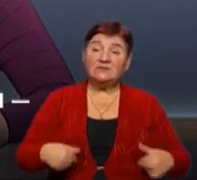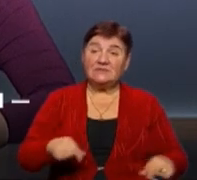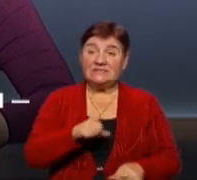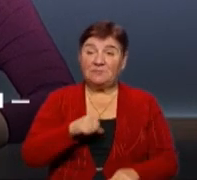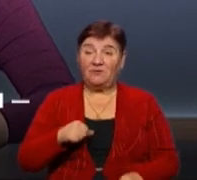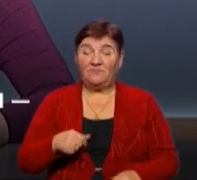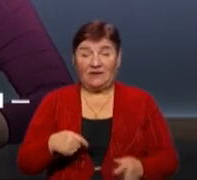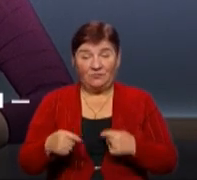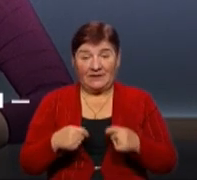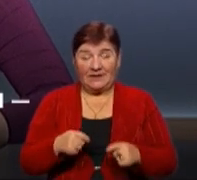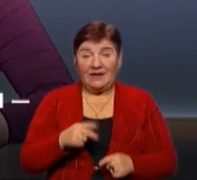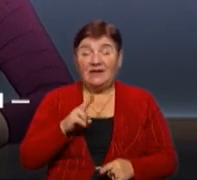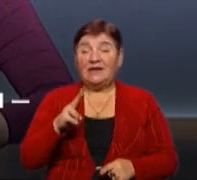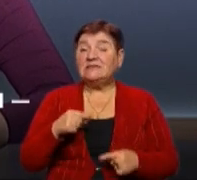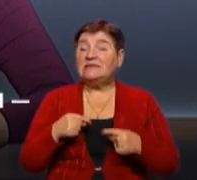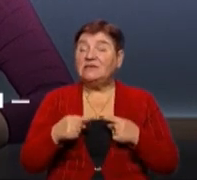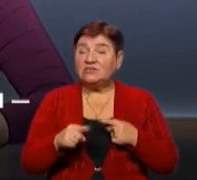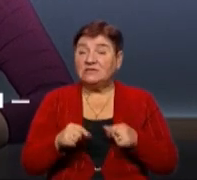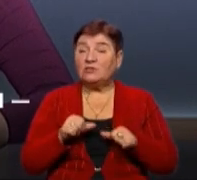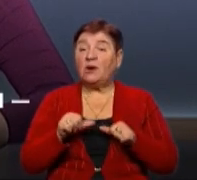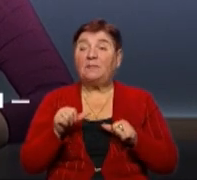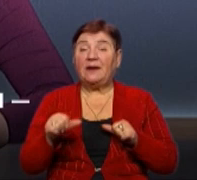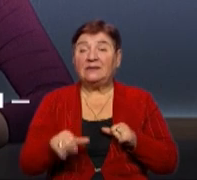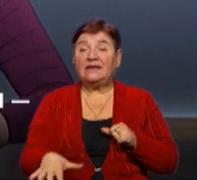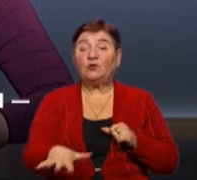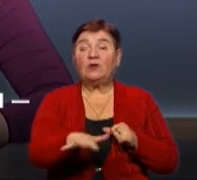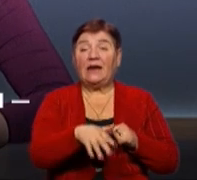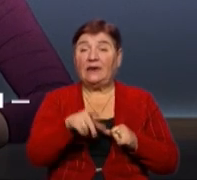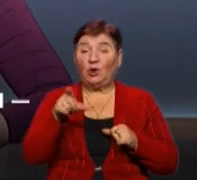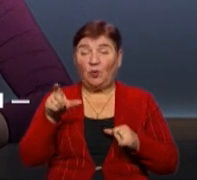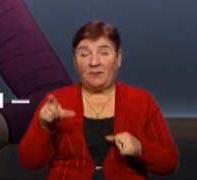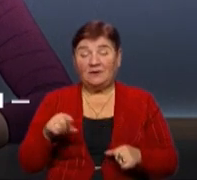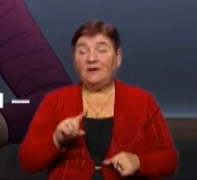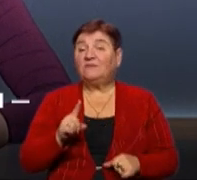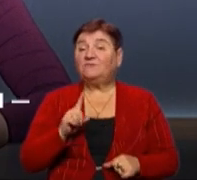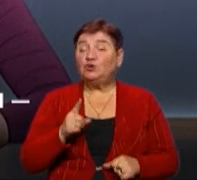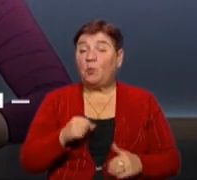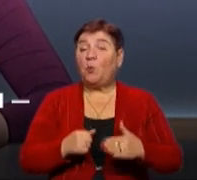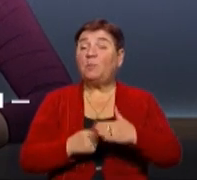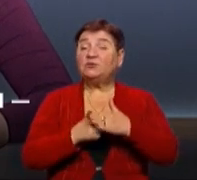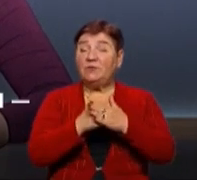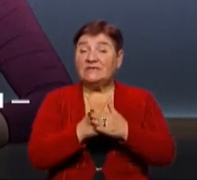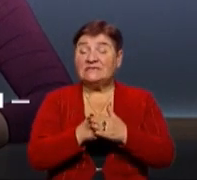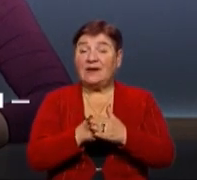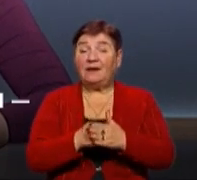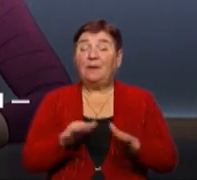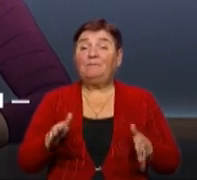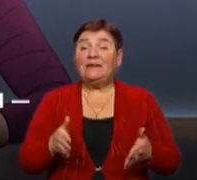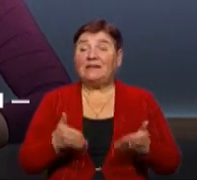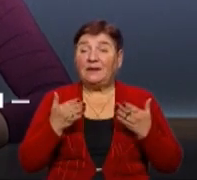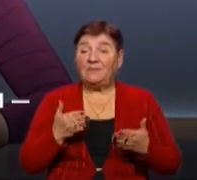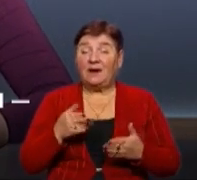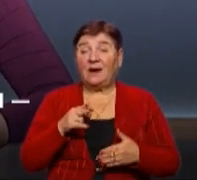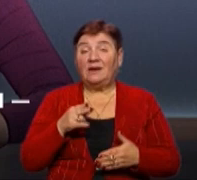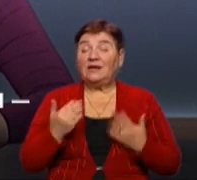місцевого самоврядування або якихось інших, і, зокрема, в раді територіальних громад? Тобто, чому базується підтримка, якщо розділити